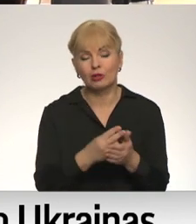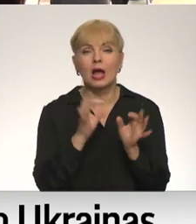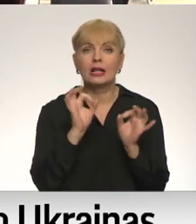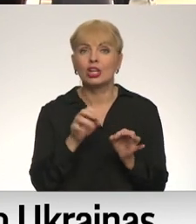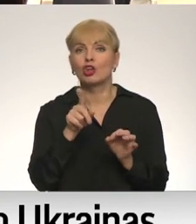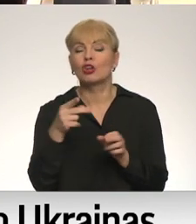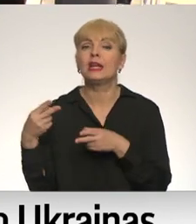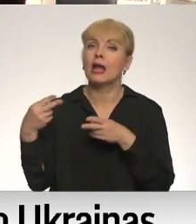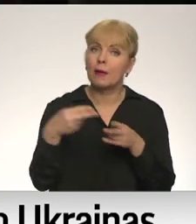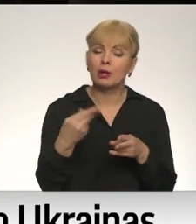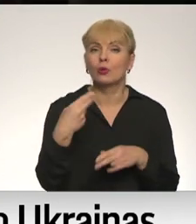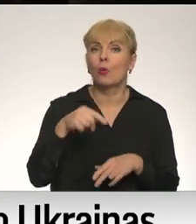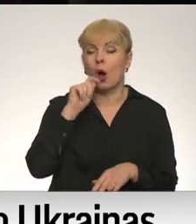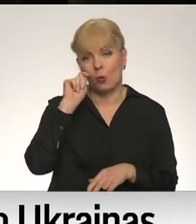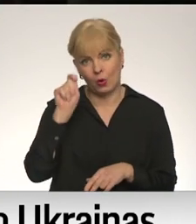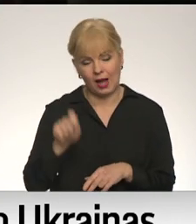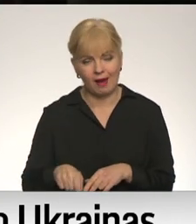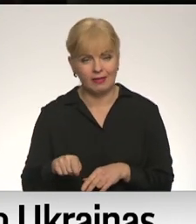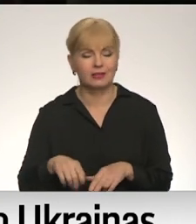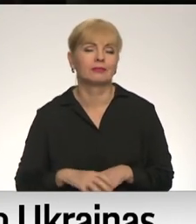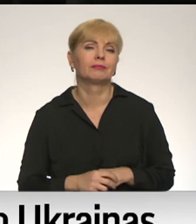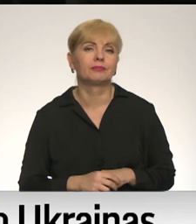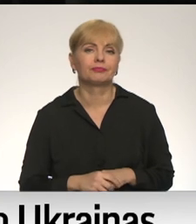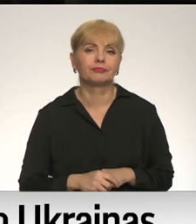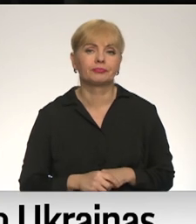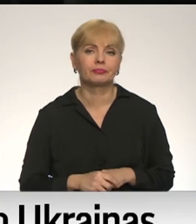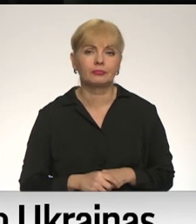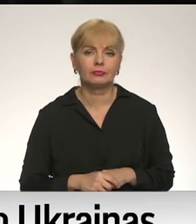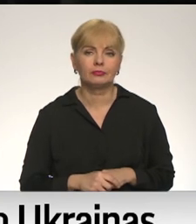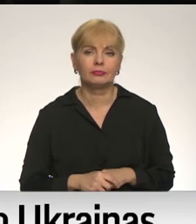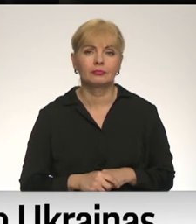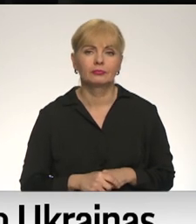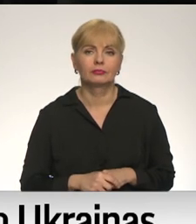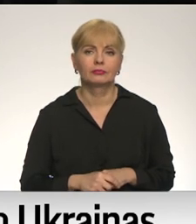iebraucējiem no Ukrainas. Sandra Leitāne, Andris Pāns, Vidzemes televīzija.